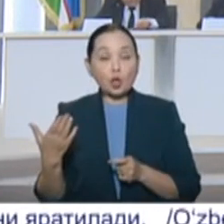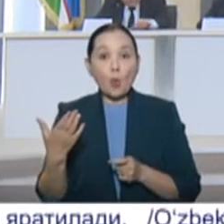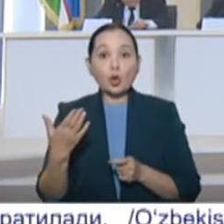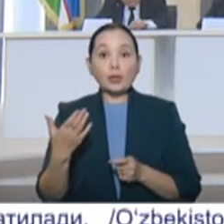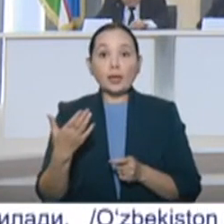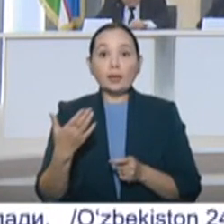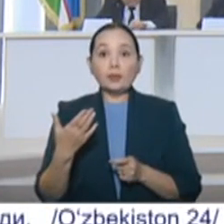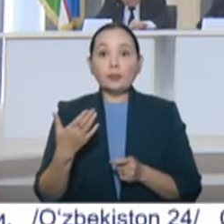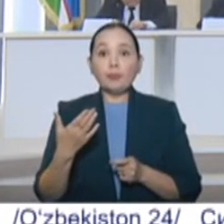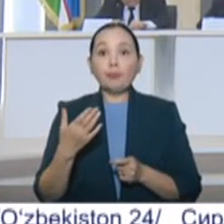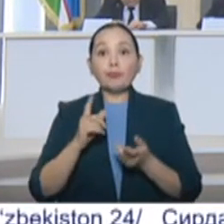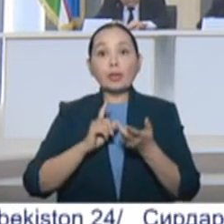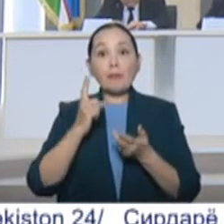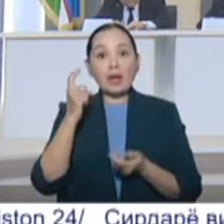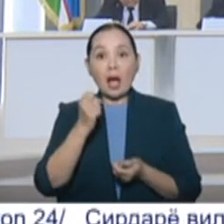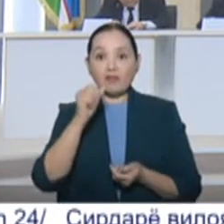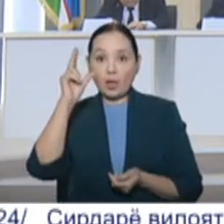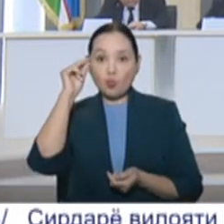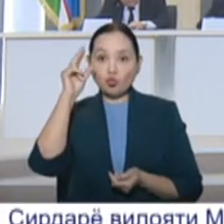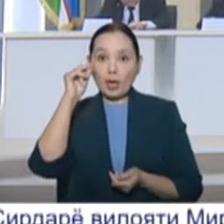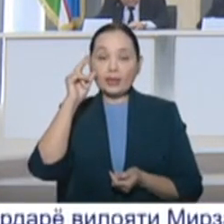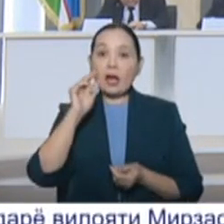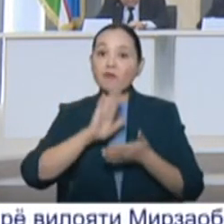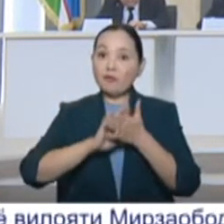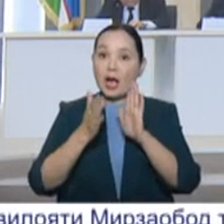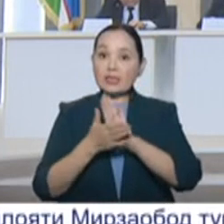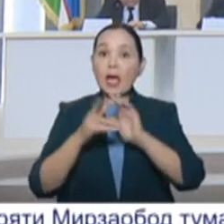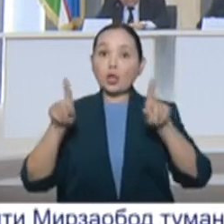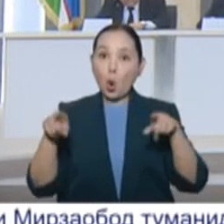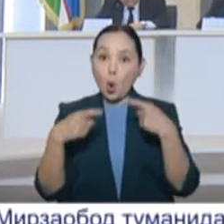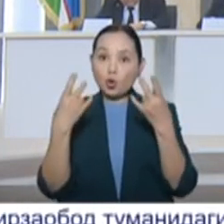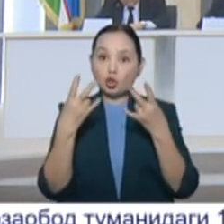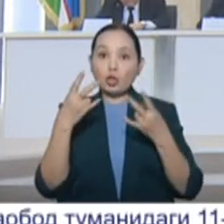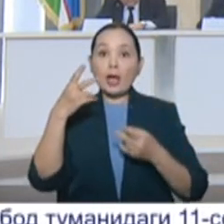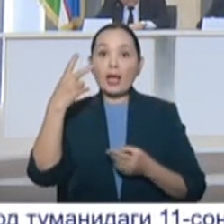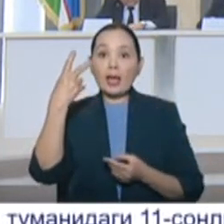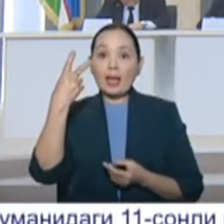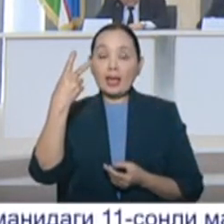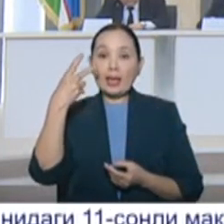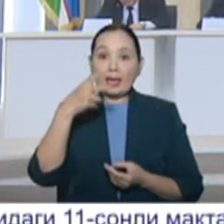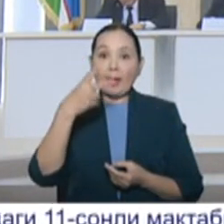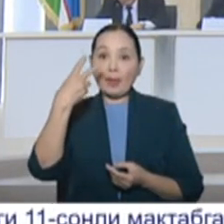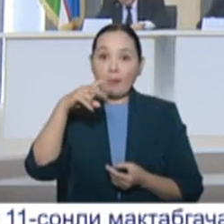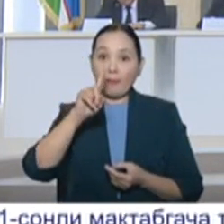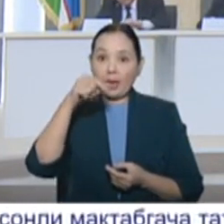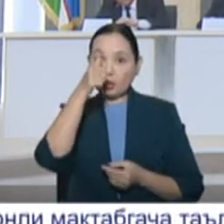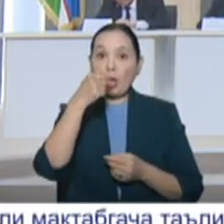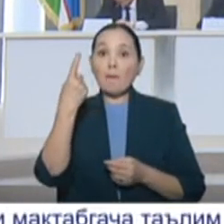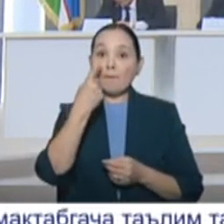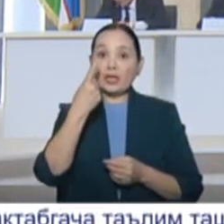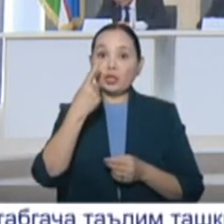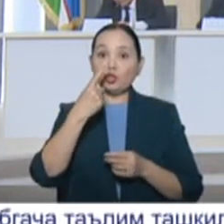o'sha bir hafta muddatda vaziyatni o'nglash uchun 2001-yil